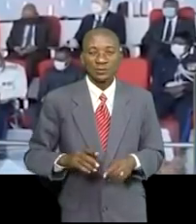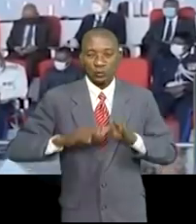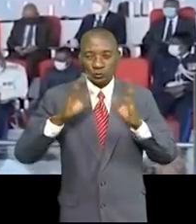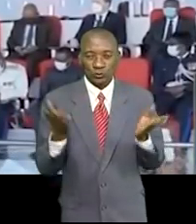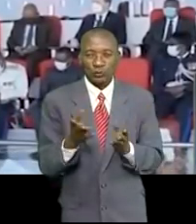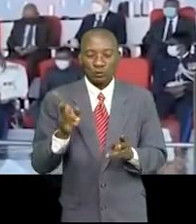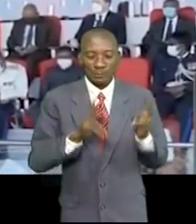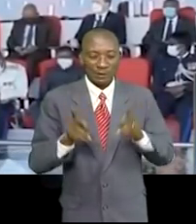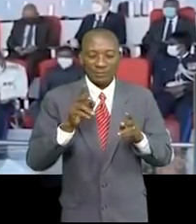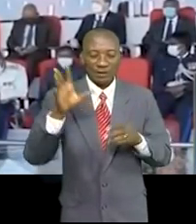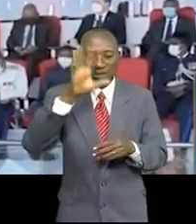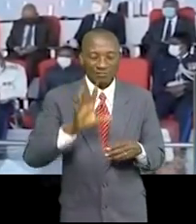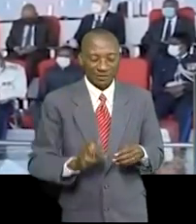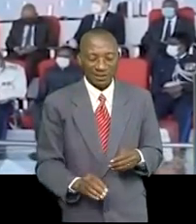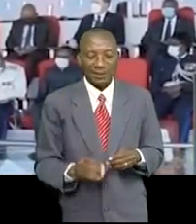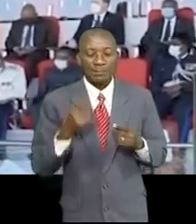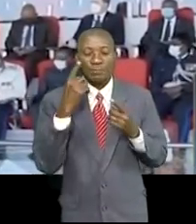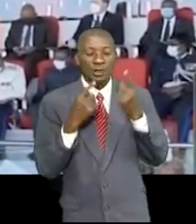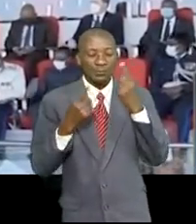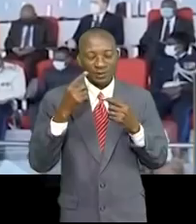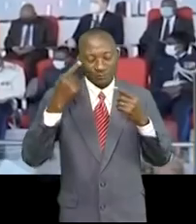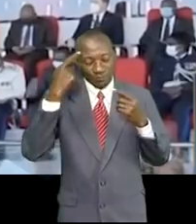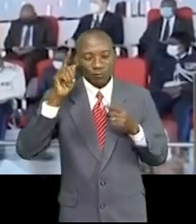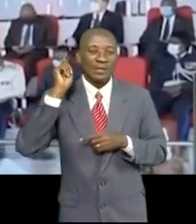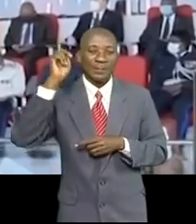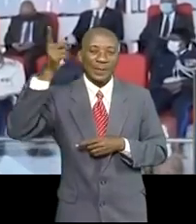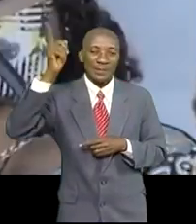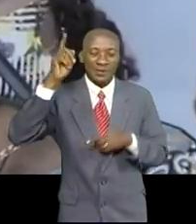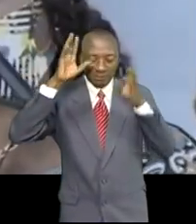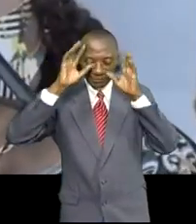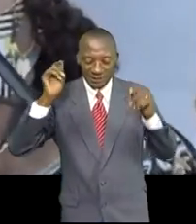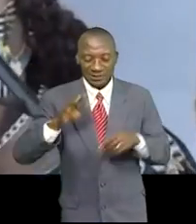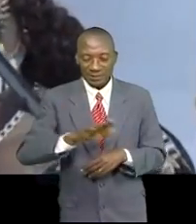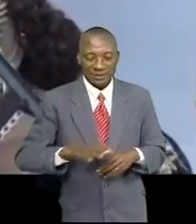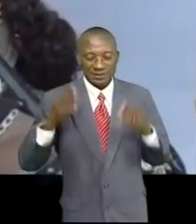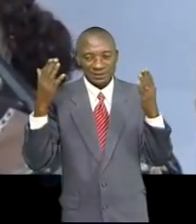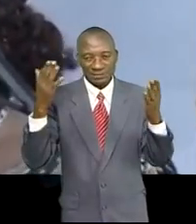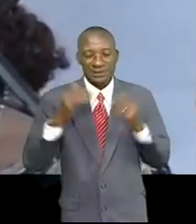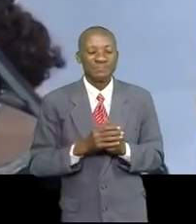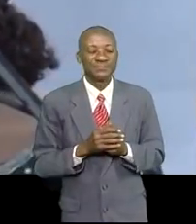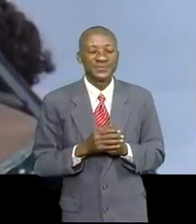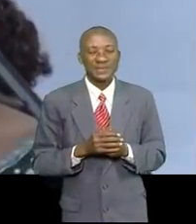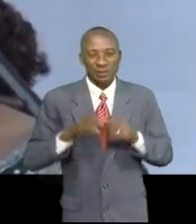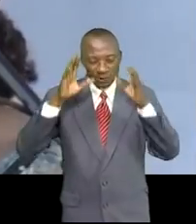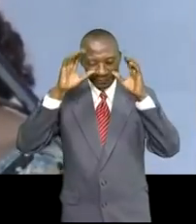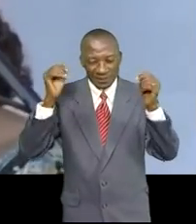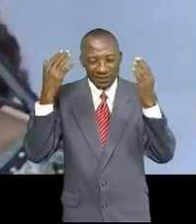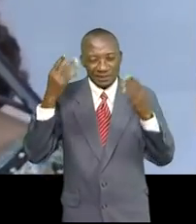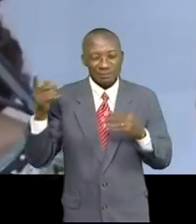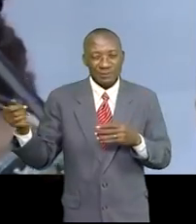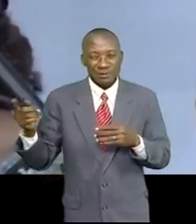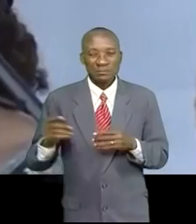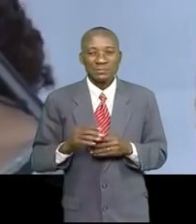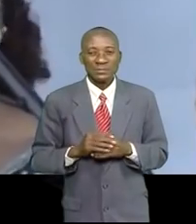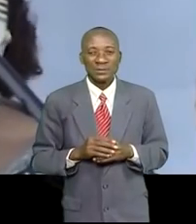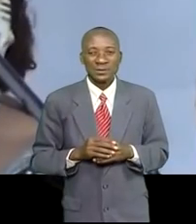pays. Son engagement pour l'indépendance des États africains, sa participation active à la création